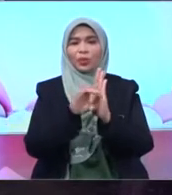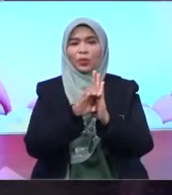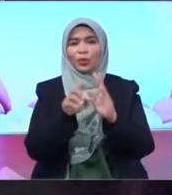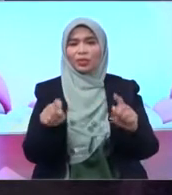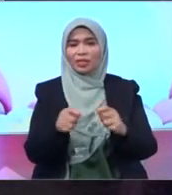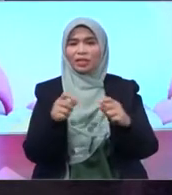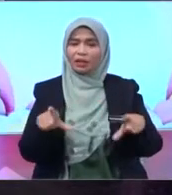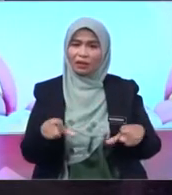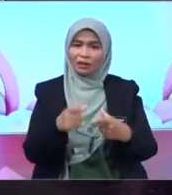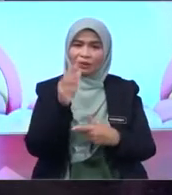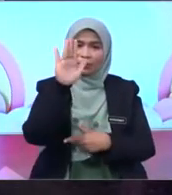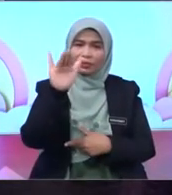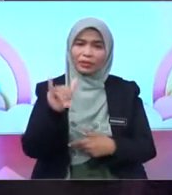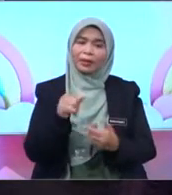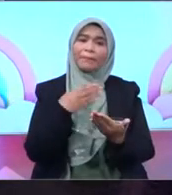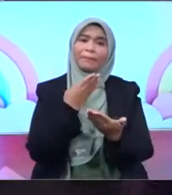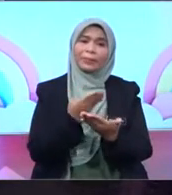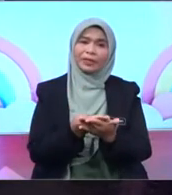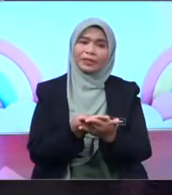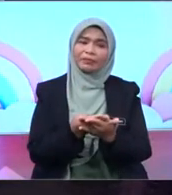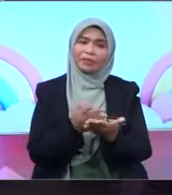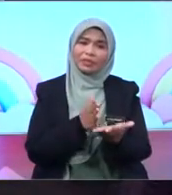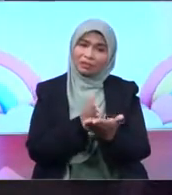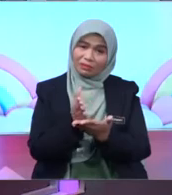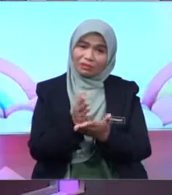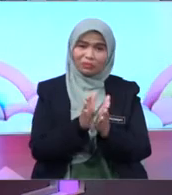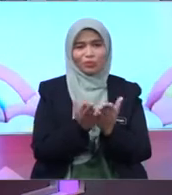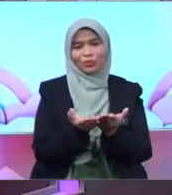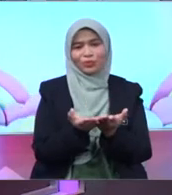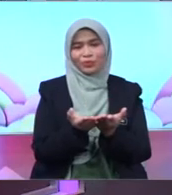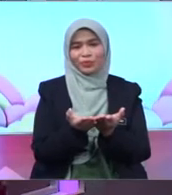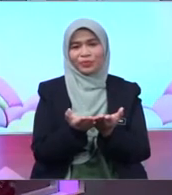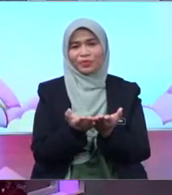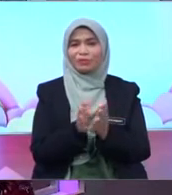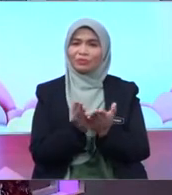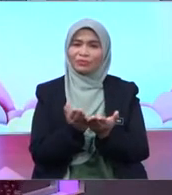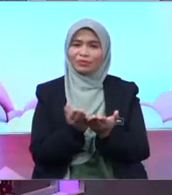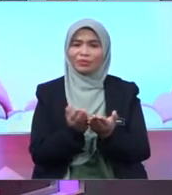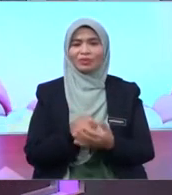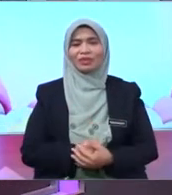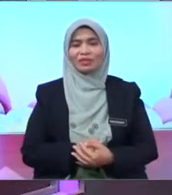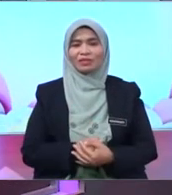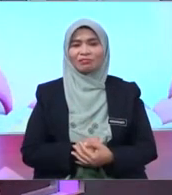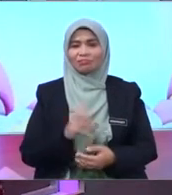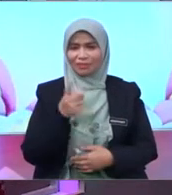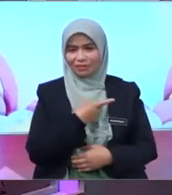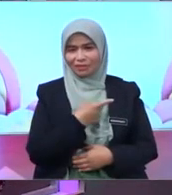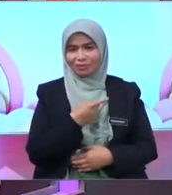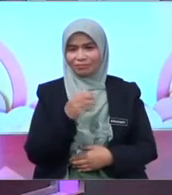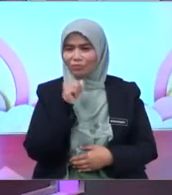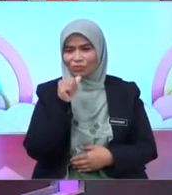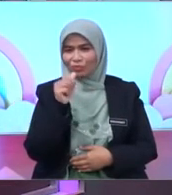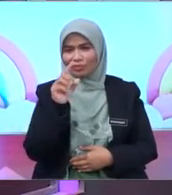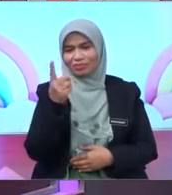laku yang baik ya oke dan seterusnya adalah buku rujukan buku rujukan ini kita bukan